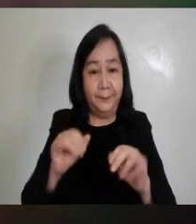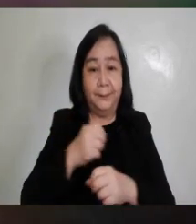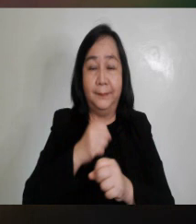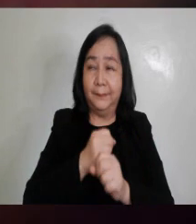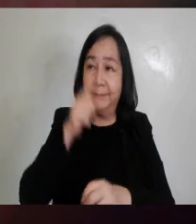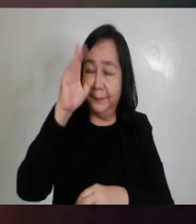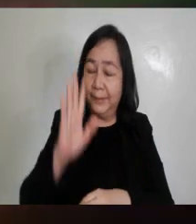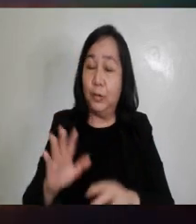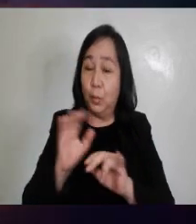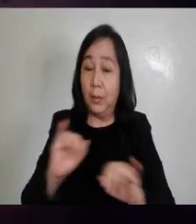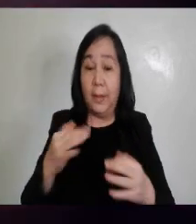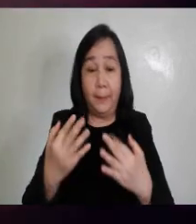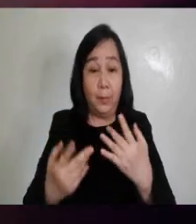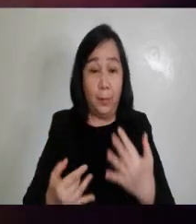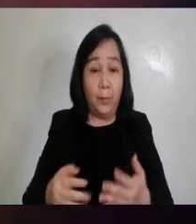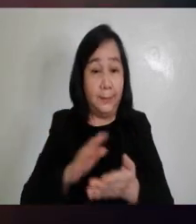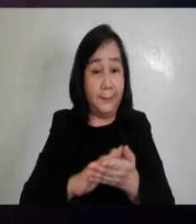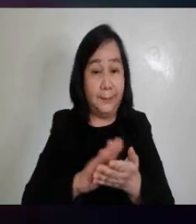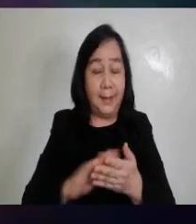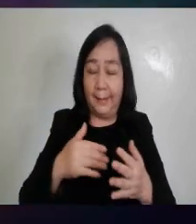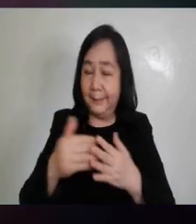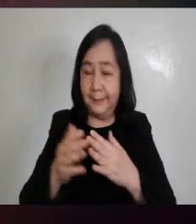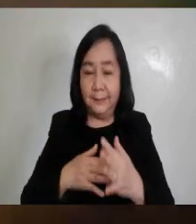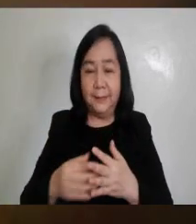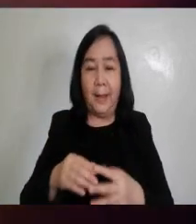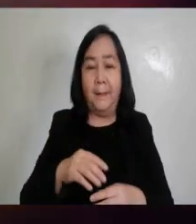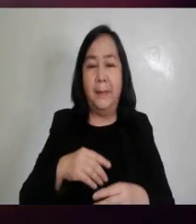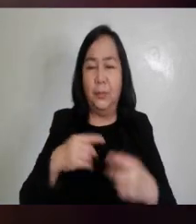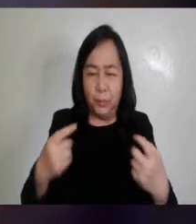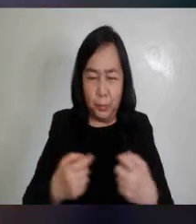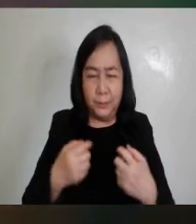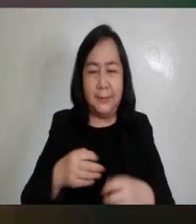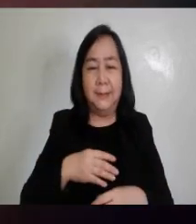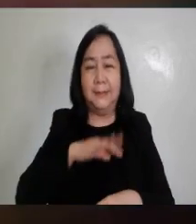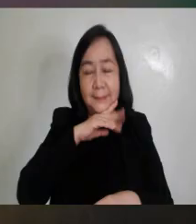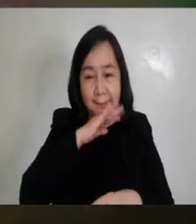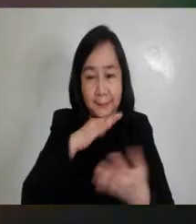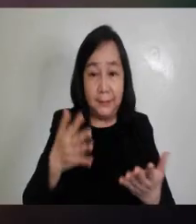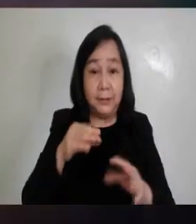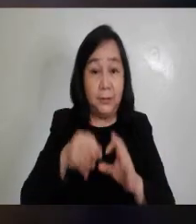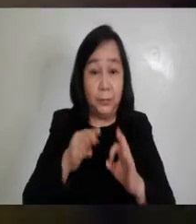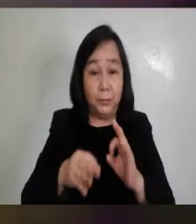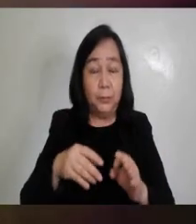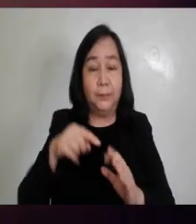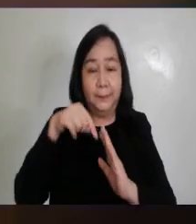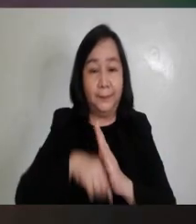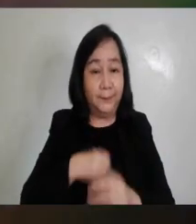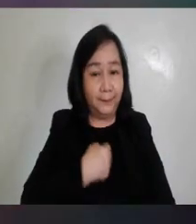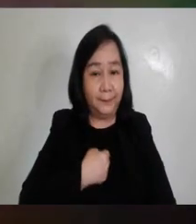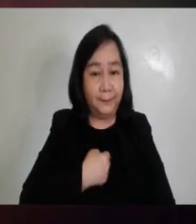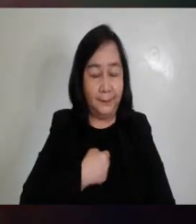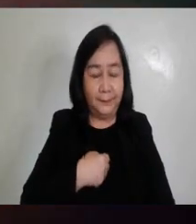ng Diyos. Tulad ng apoy na naglilinis, kahit gaano tayo kadungis sa kasalanan, kung tayo ay taos-pusong